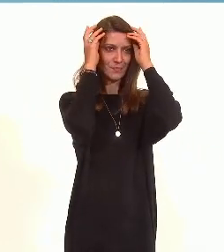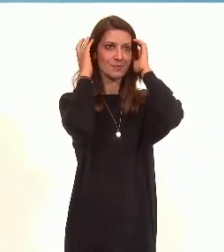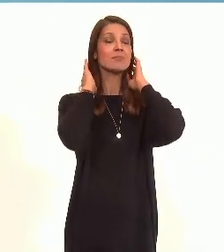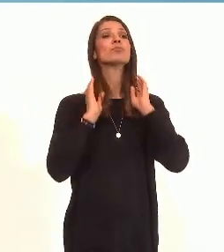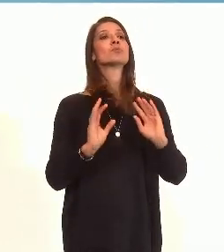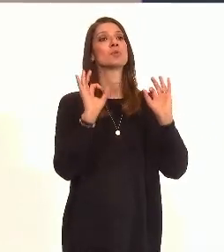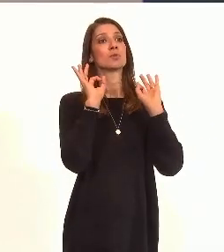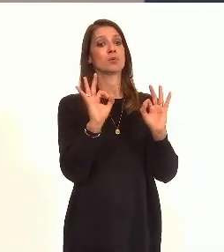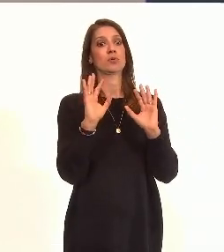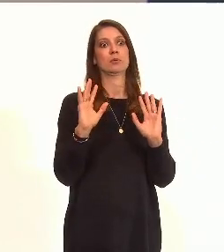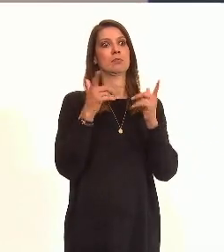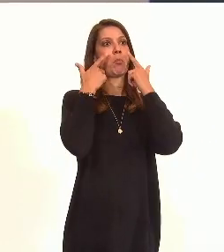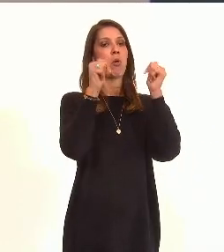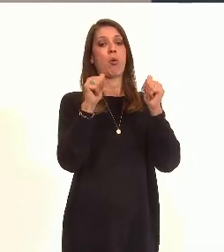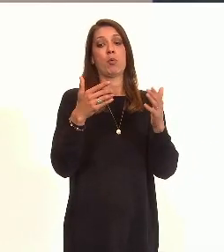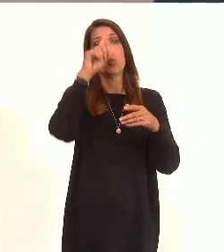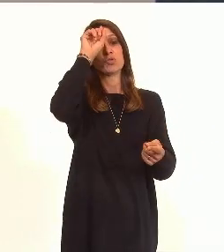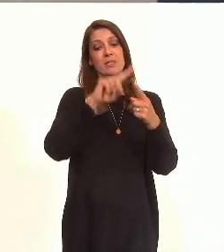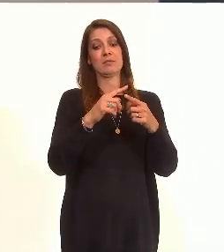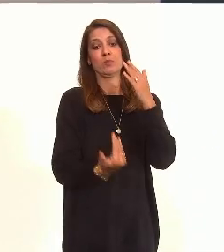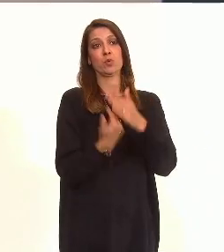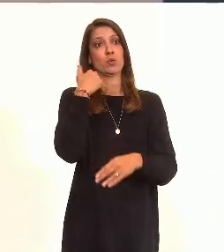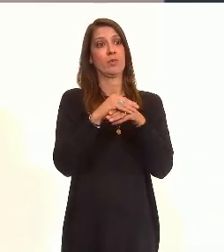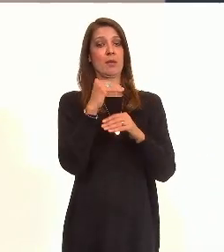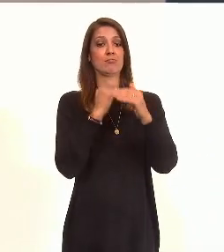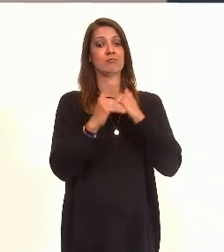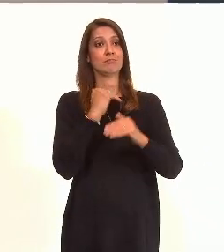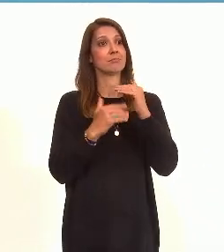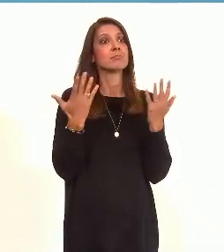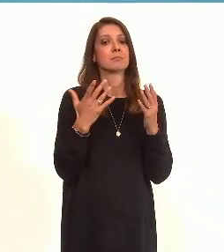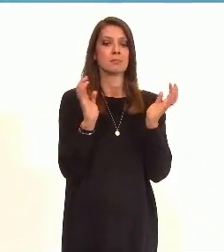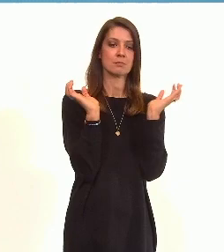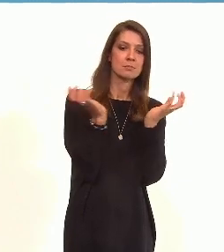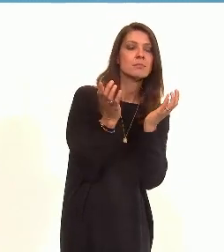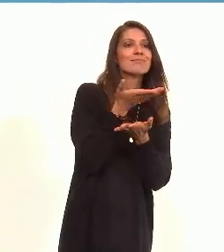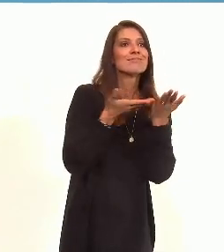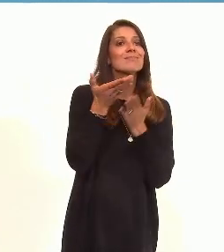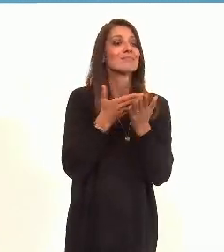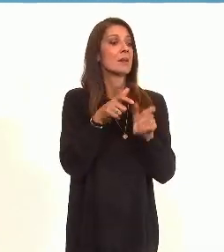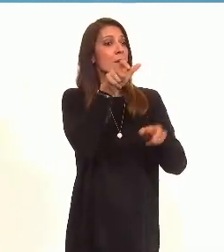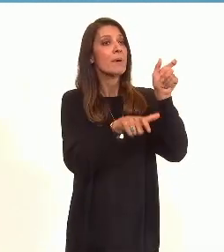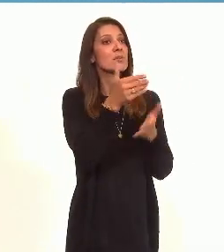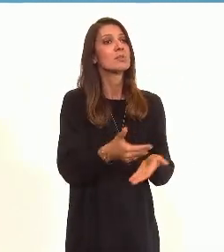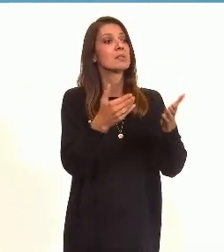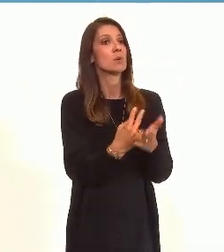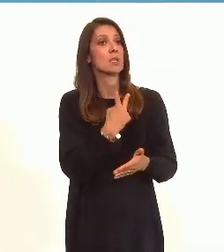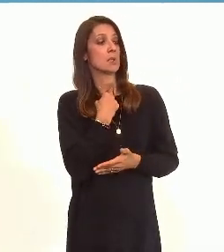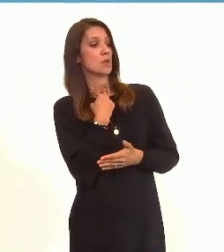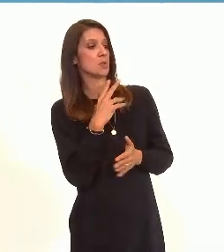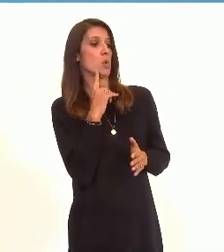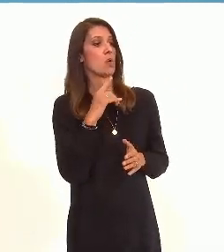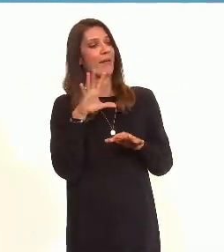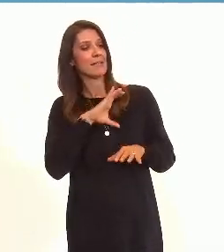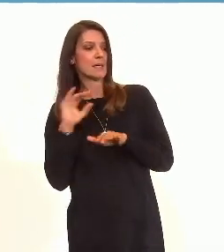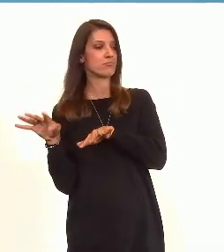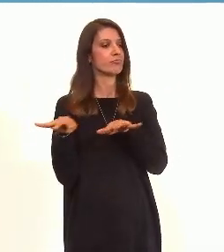hein, l'enjeu tout au long de la journée, ça va être à travers cette participation de mieux faire entendre les voix, de mieux faire percevoir les regards, et